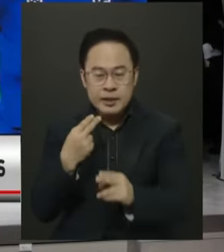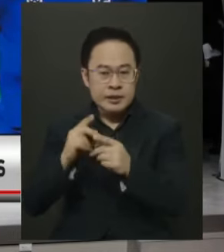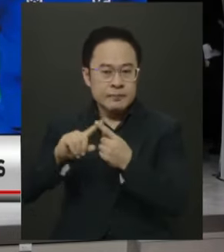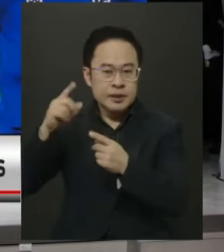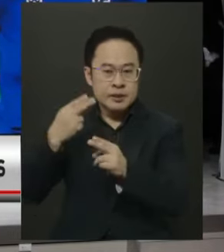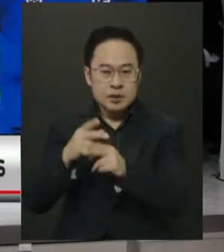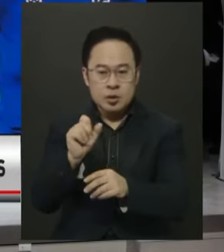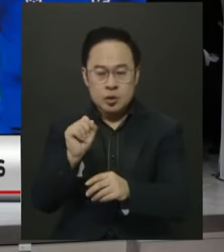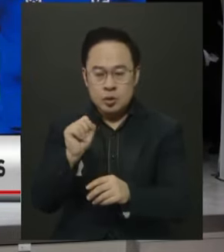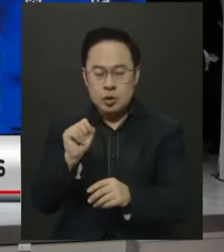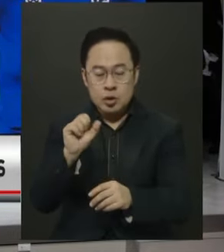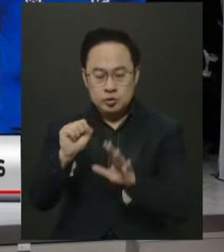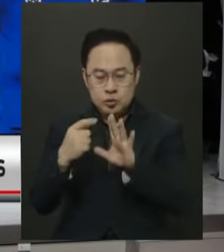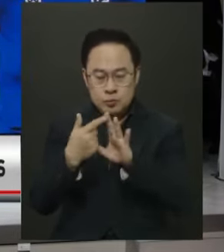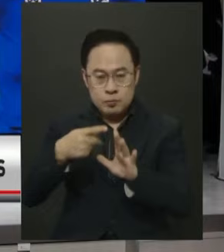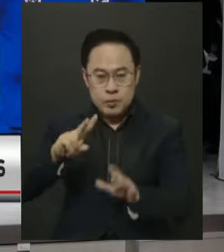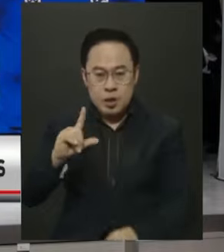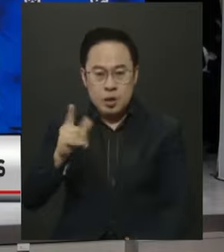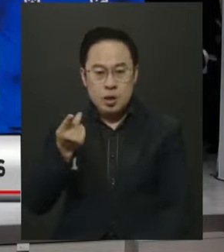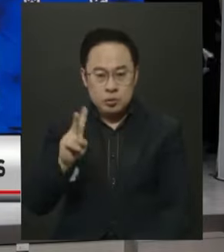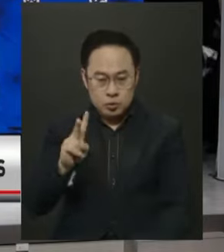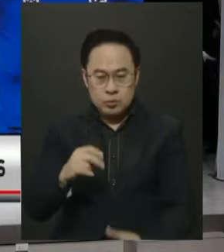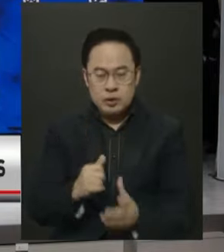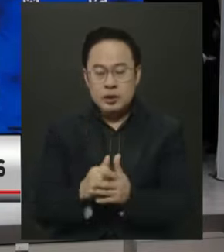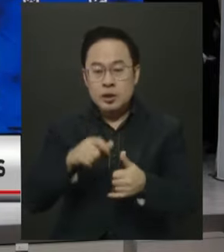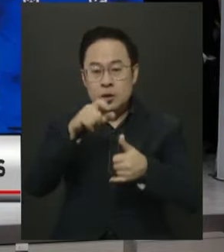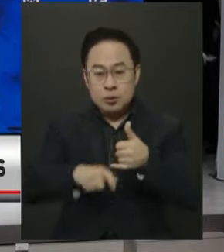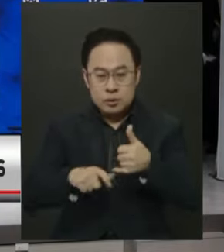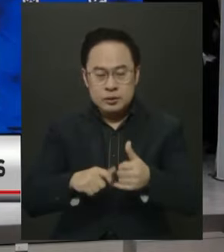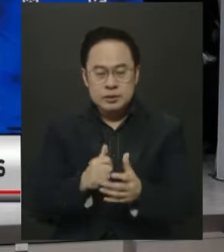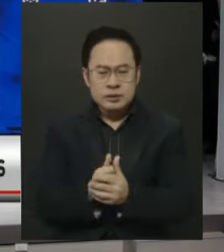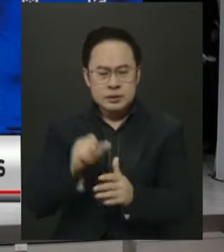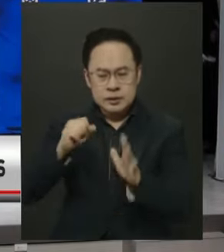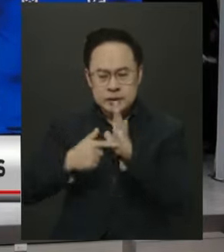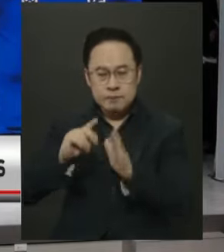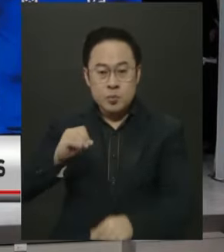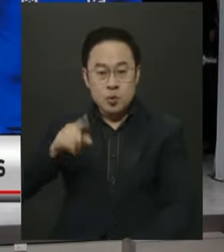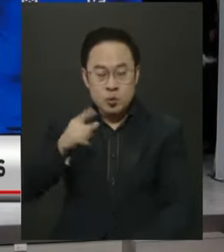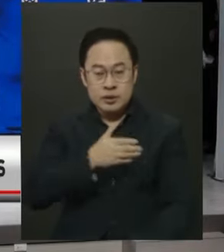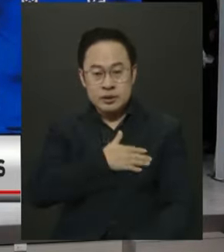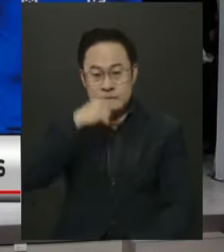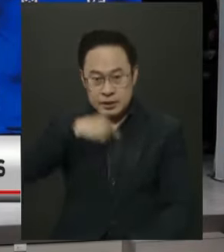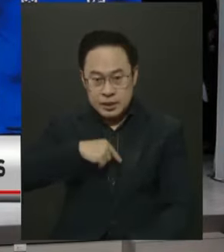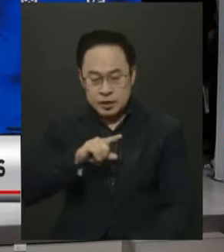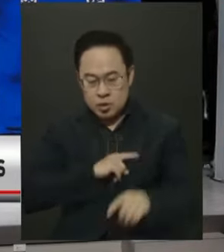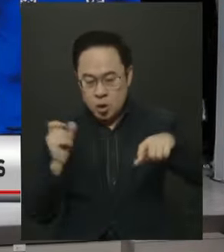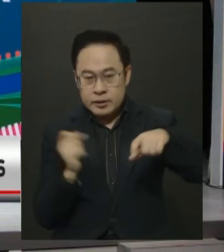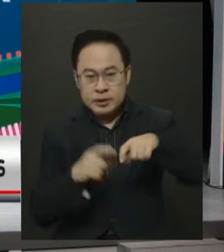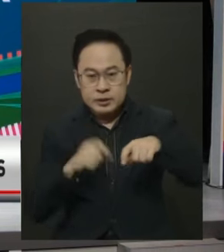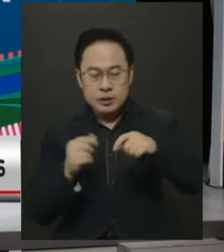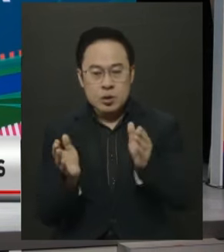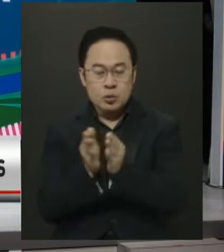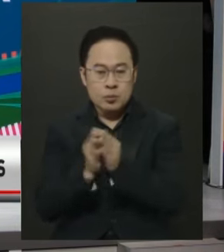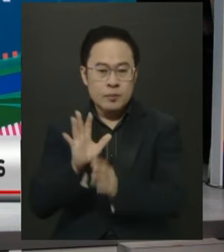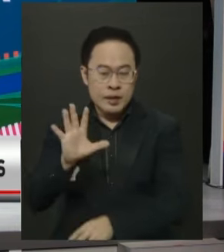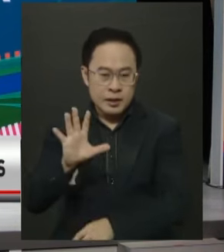วนนี้ก็ตกเป็ของเช็ค สุประโคสารชาตินารกจาก Consadolet Sapporoที่ทำไป 10 ประตูกับ 5 แสซ